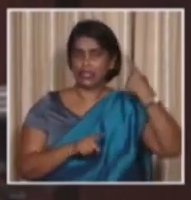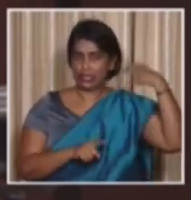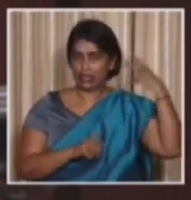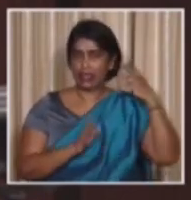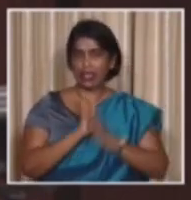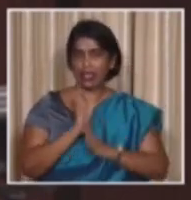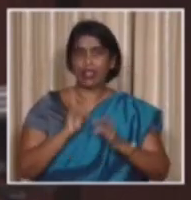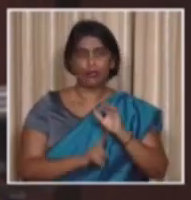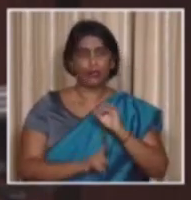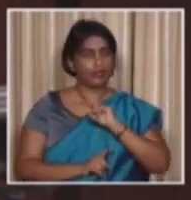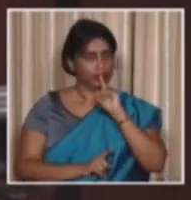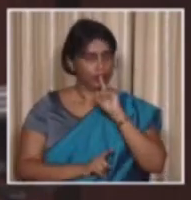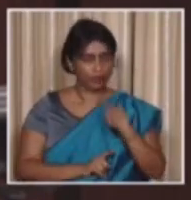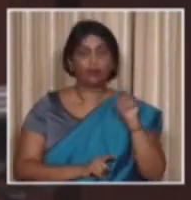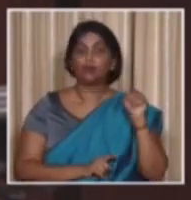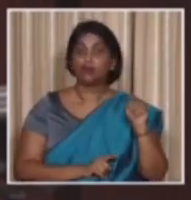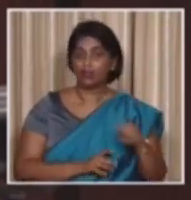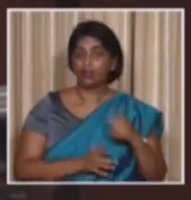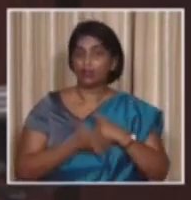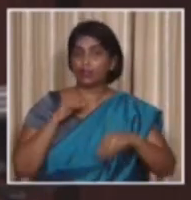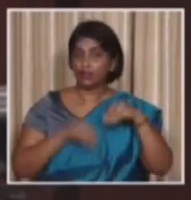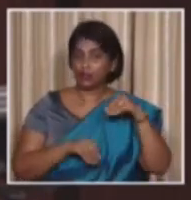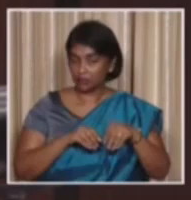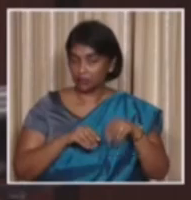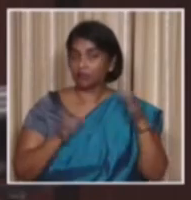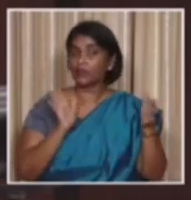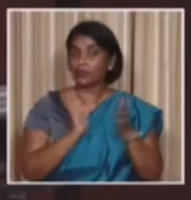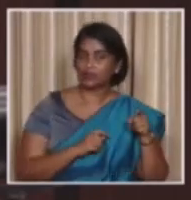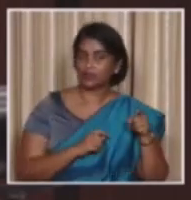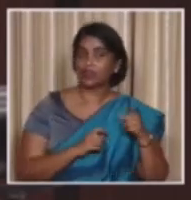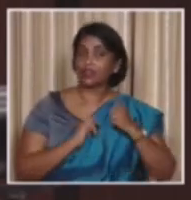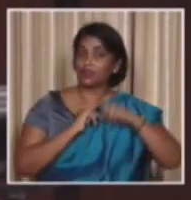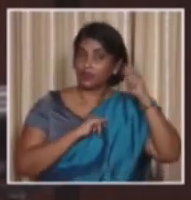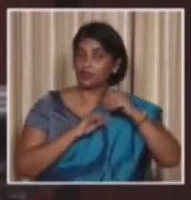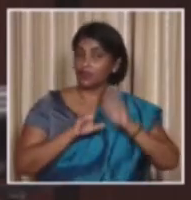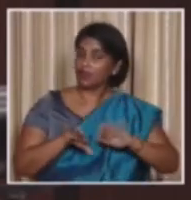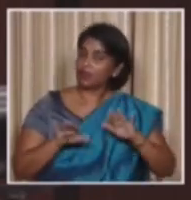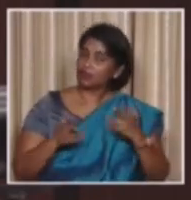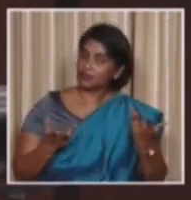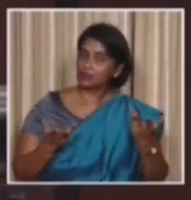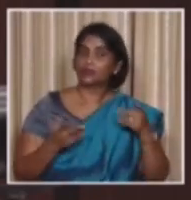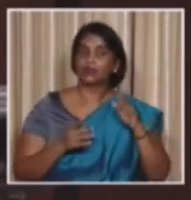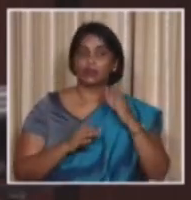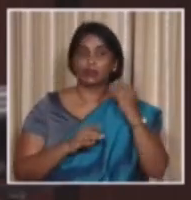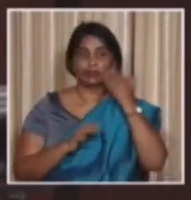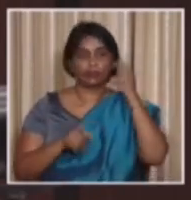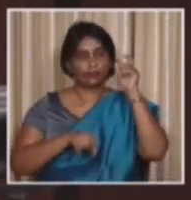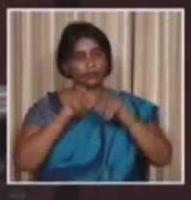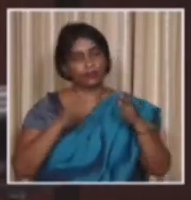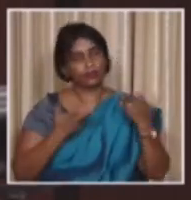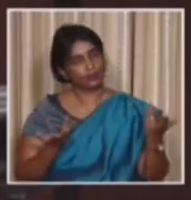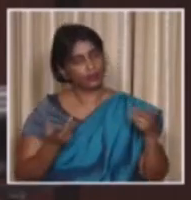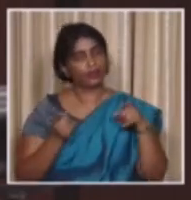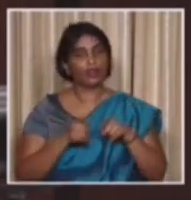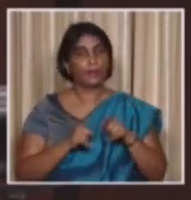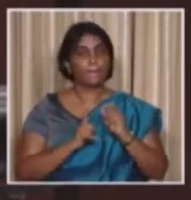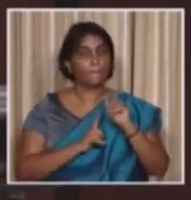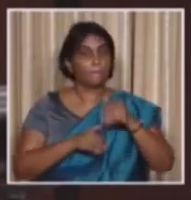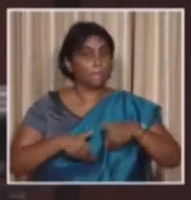அரசியல் கட்சிகளைச் சேர்ந்த பயங்கரவாதிகள் என்று கூறுகின்றார்கள். அவர்களை பார்த்து நீங்கள் பயங்கரவாதிகள் என்று